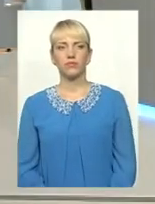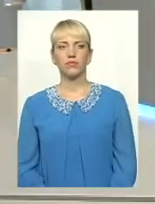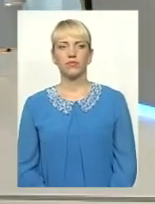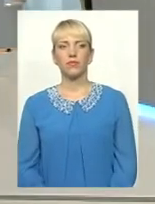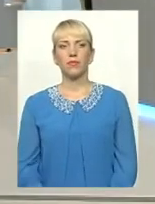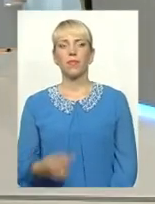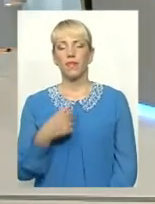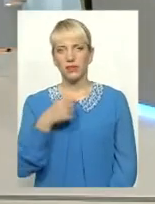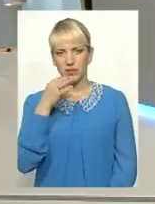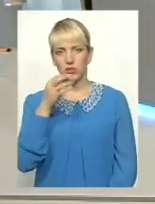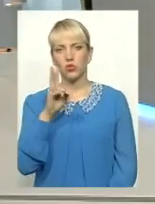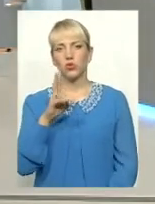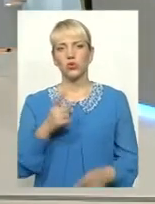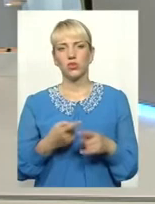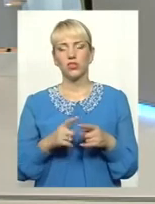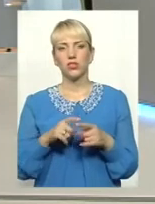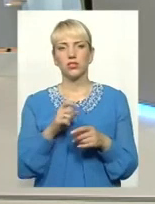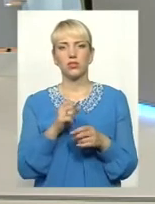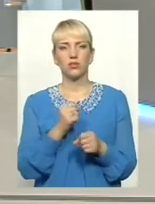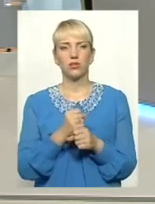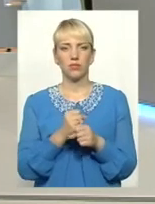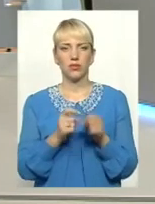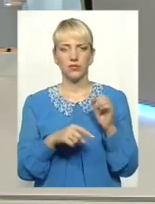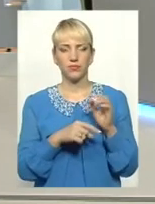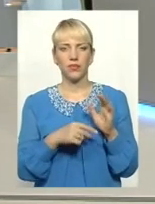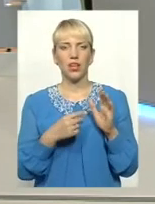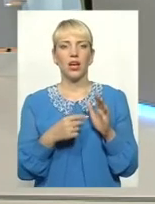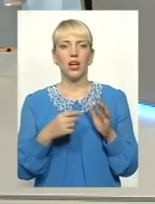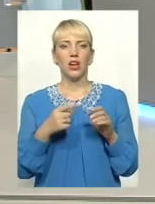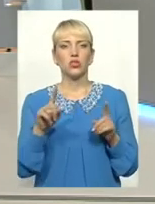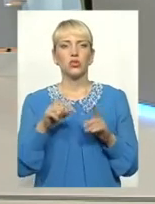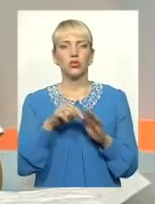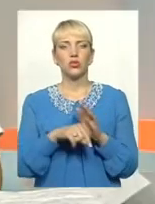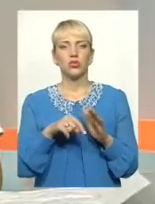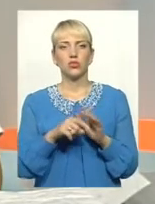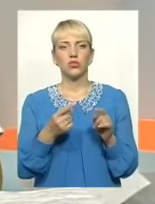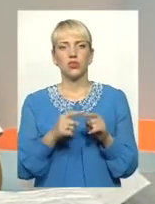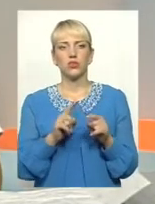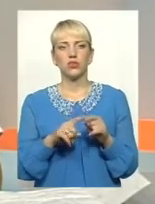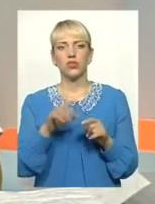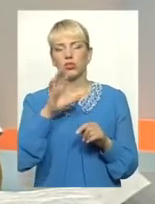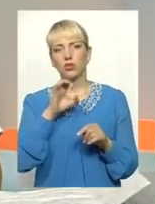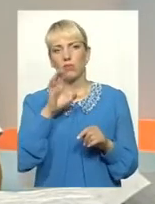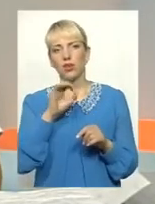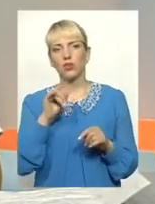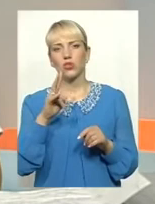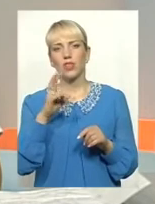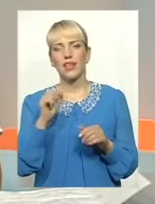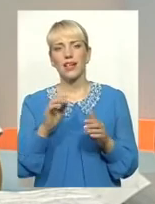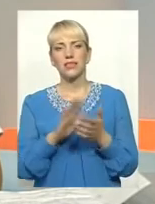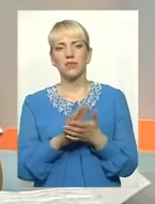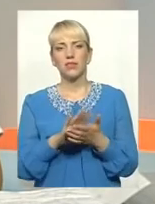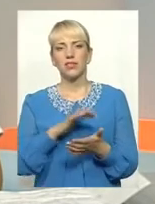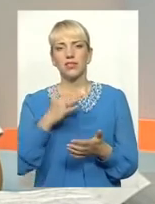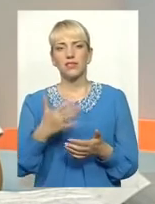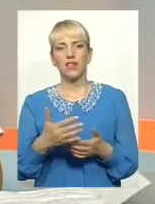зробив. І що стосується цих собак, що на сміттєзвалищах біля контейнерів знаходяться. Я таких собак в